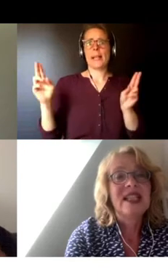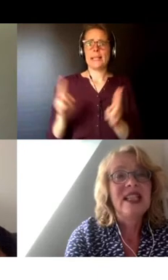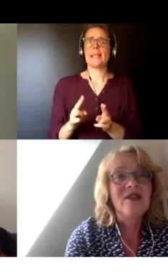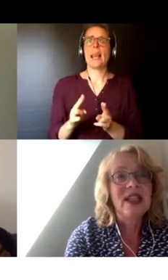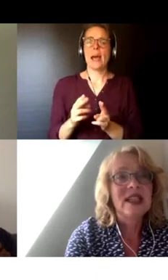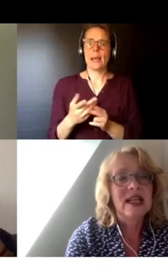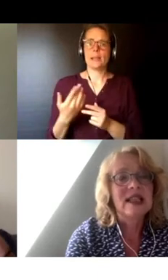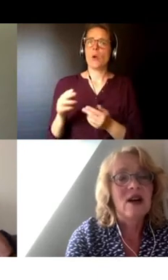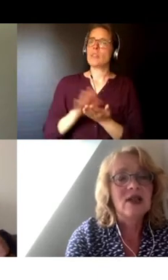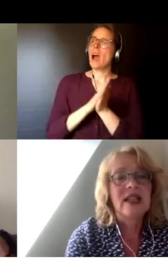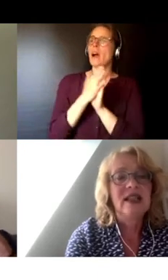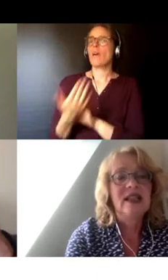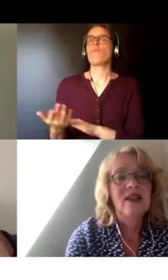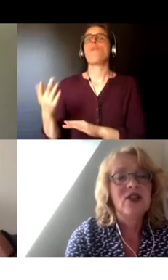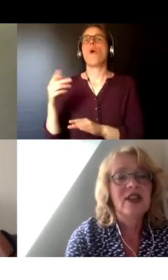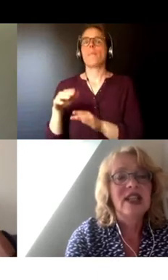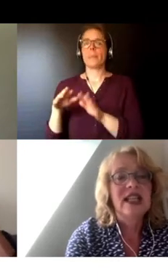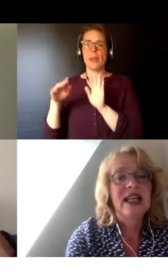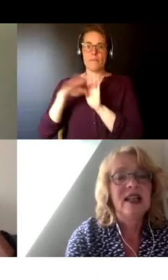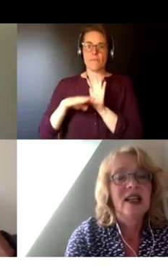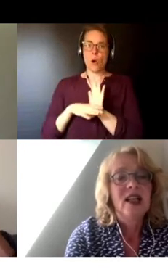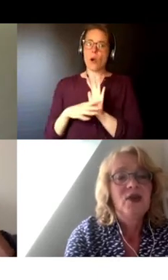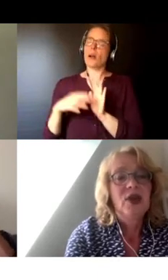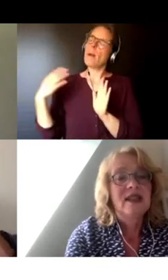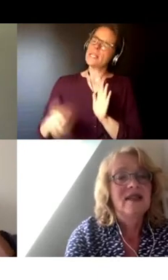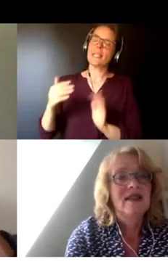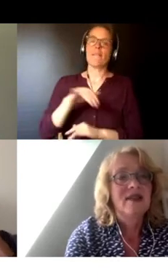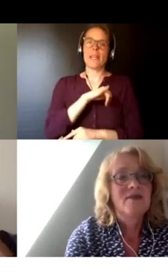stehen massive Interessen aus der Digitalwirtschaft entgegen,